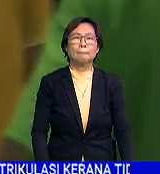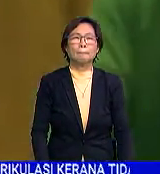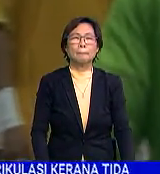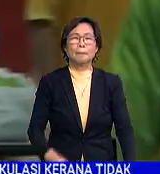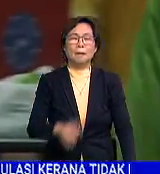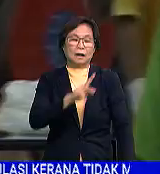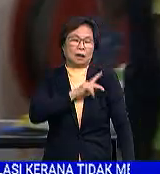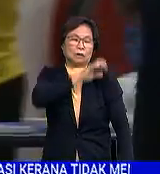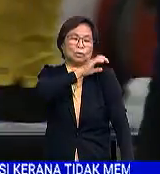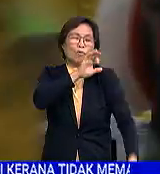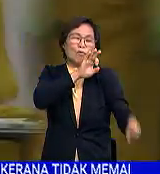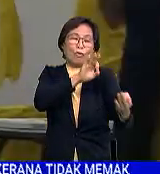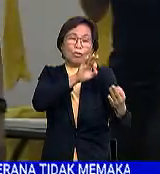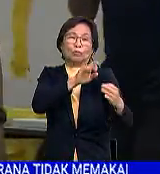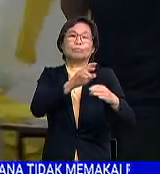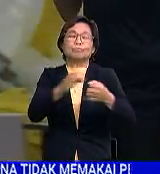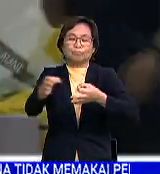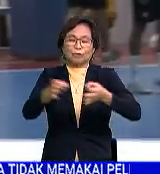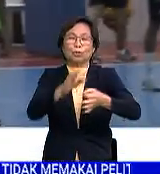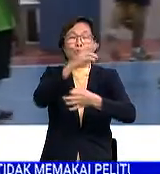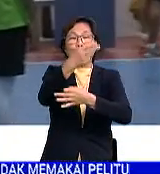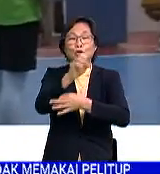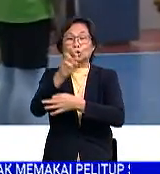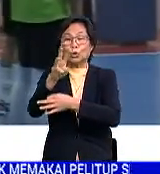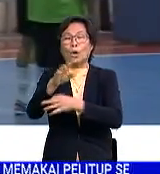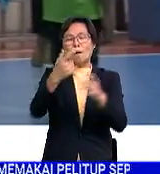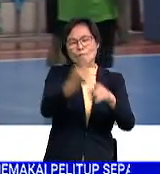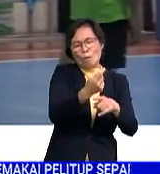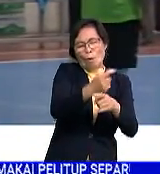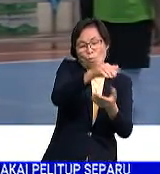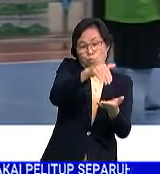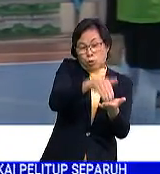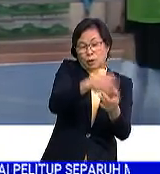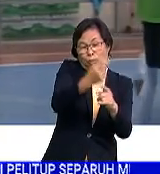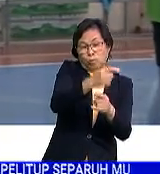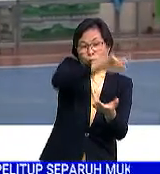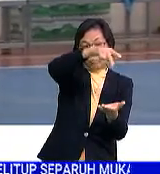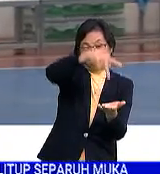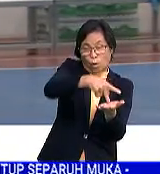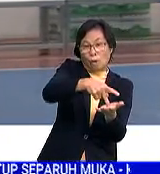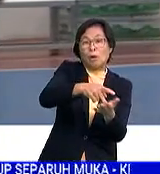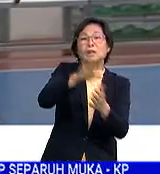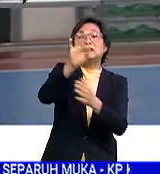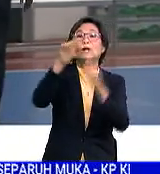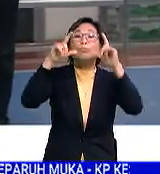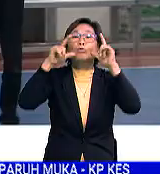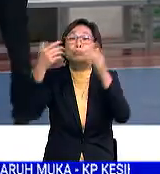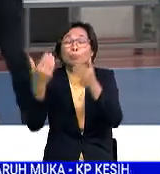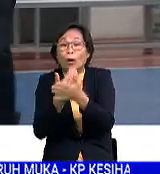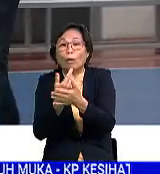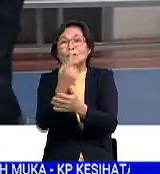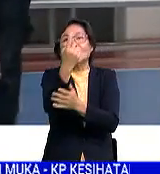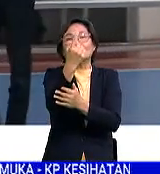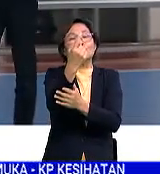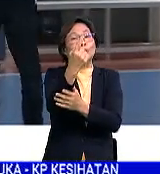Jelas Ketua Jurulatih Futsal Kebangsaan Chiu Chun Yong, kem latihan pusat kali ini menampilkan 9 muka baru. Ini merupakan